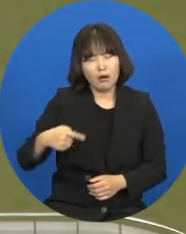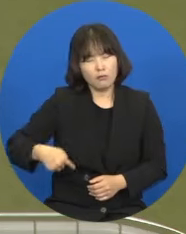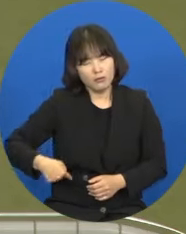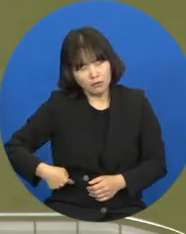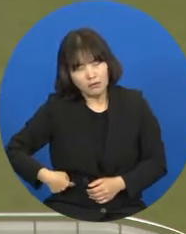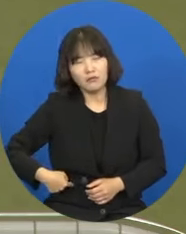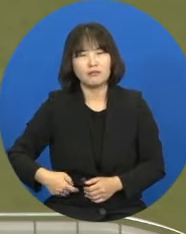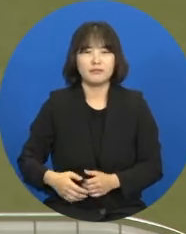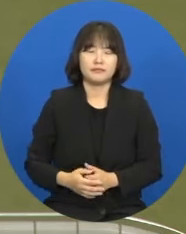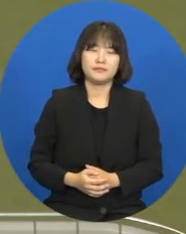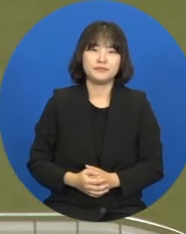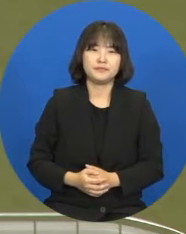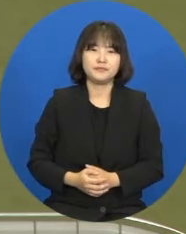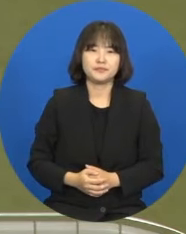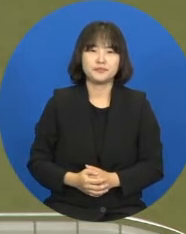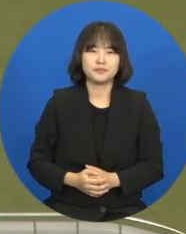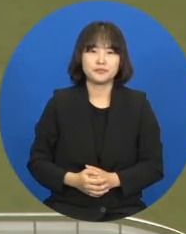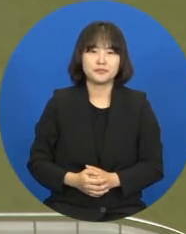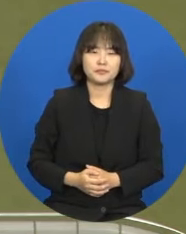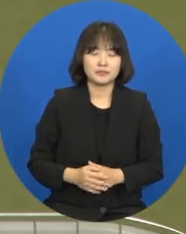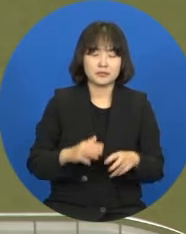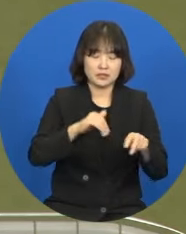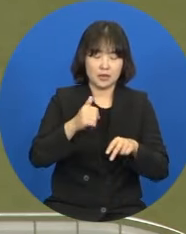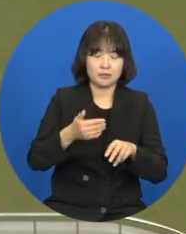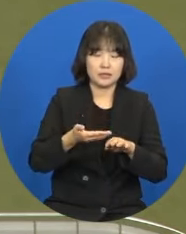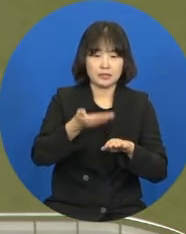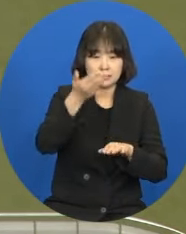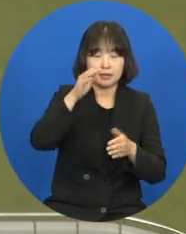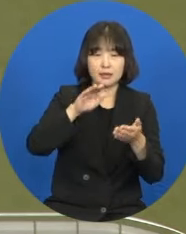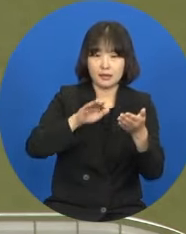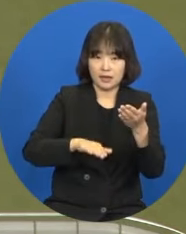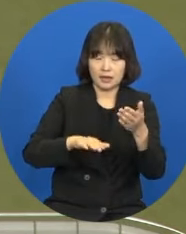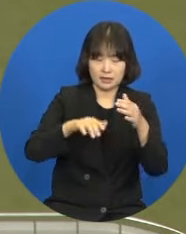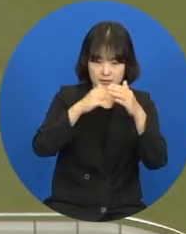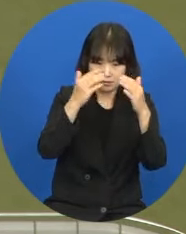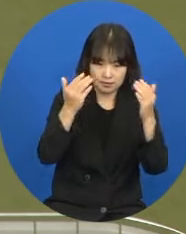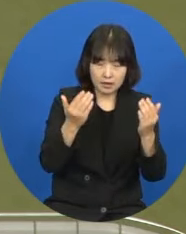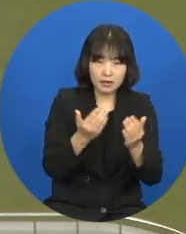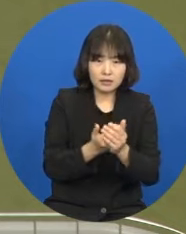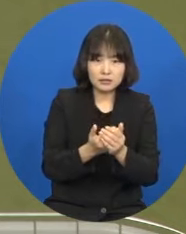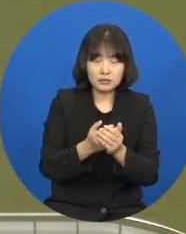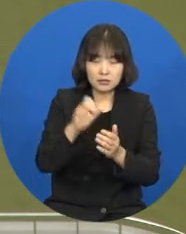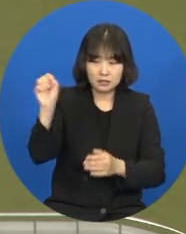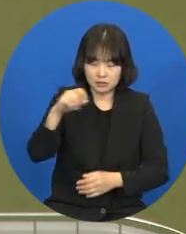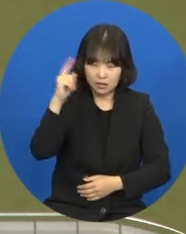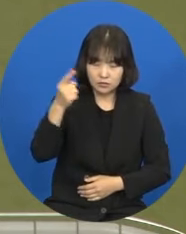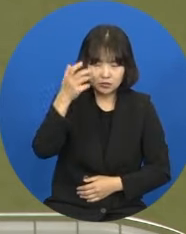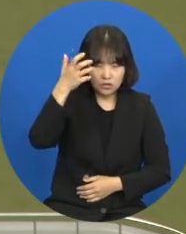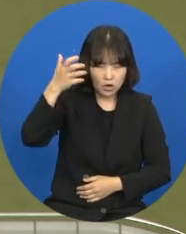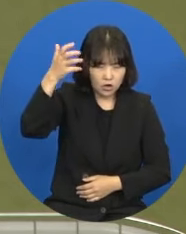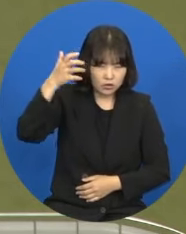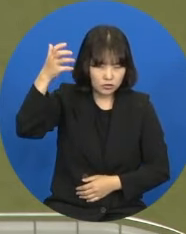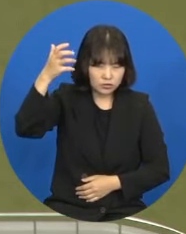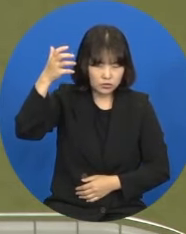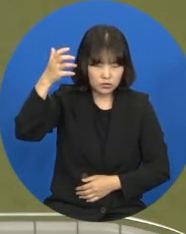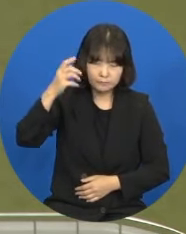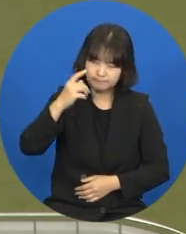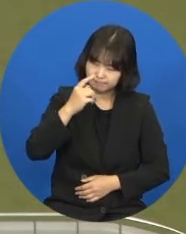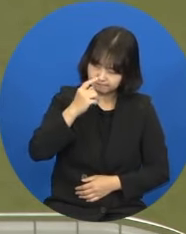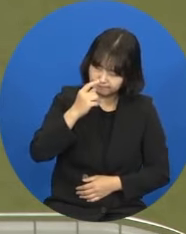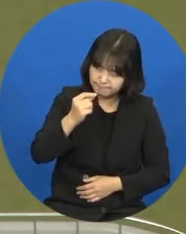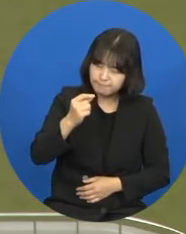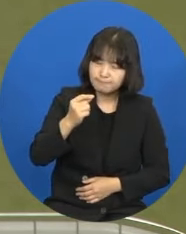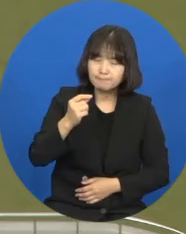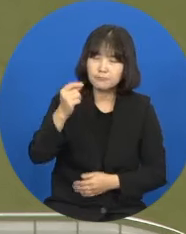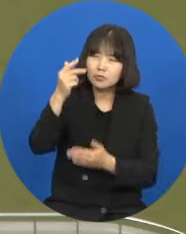됐어 사실이 사무엘 상하를 통틀어서 다윗이 영적으로 가장 민감하고 가장